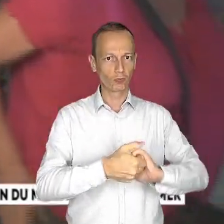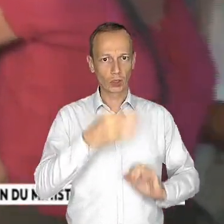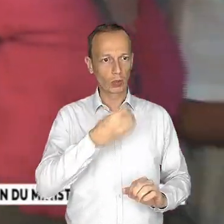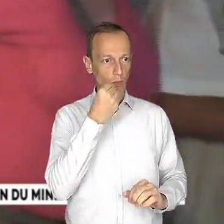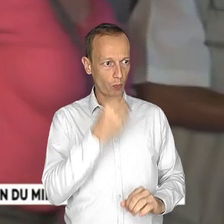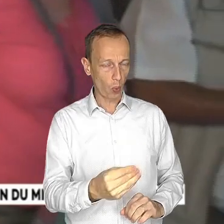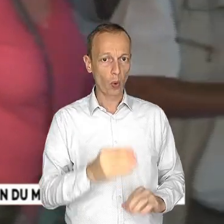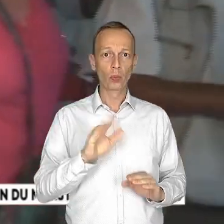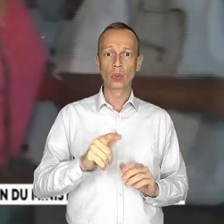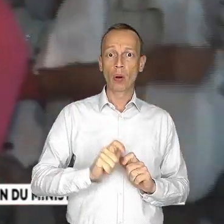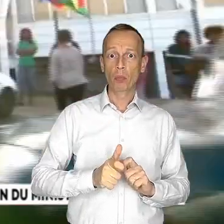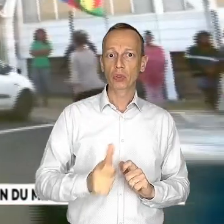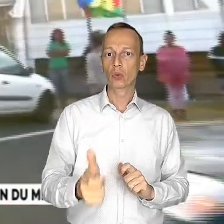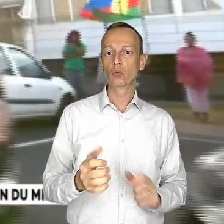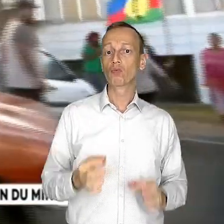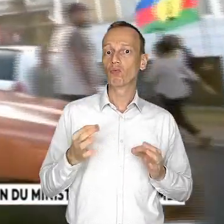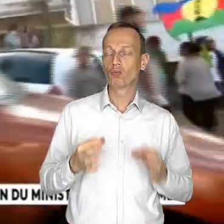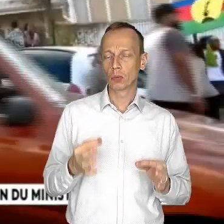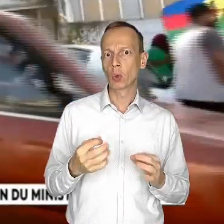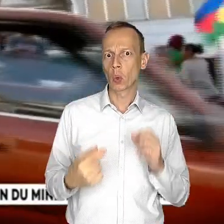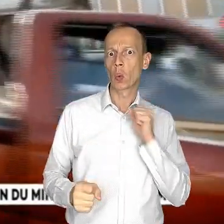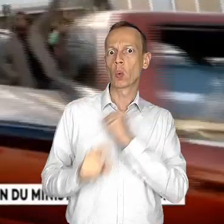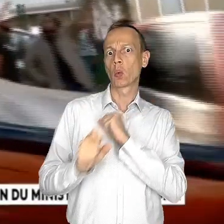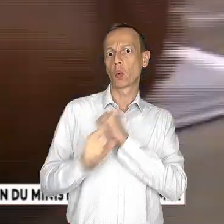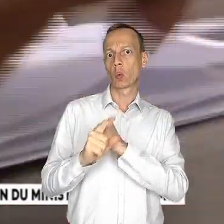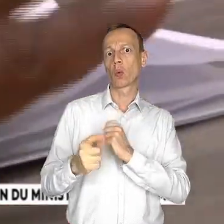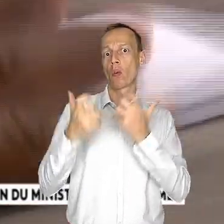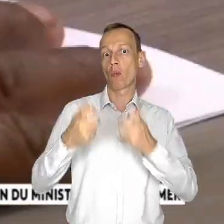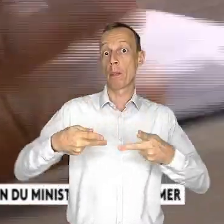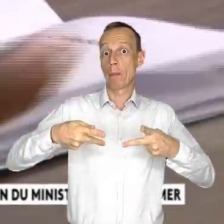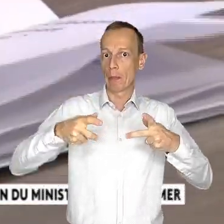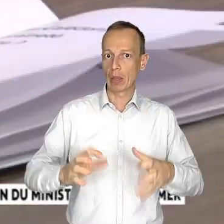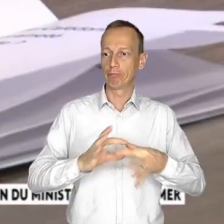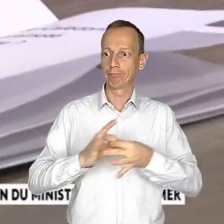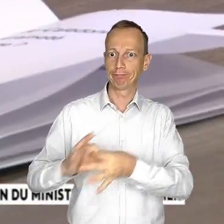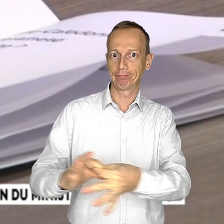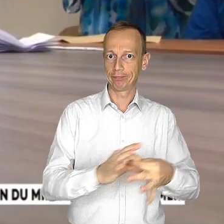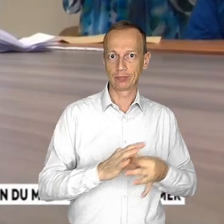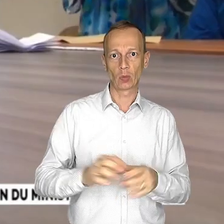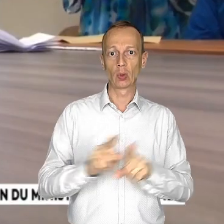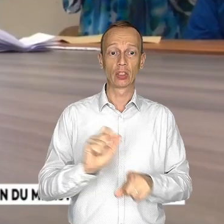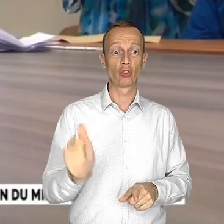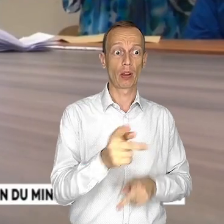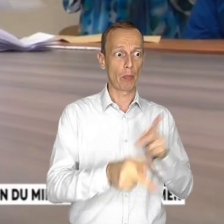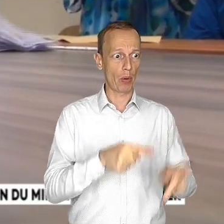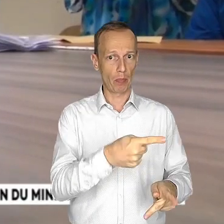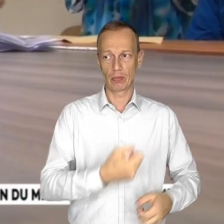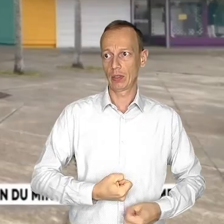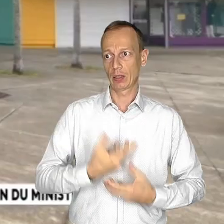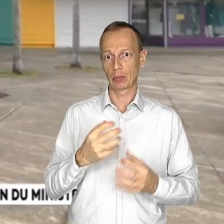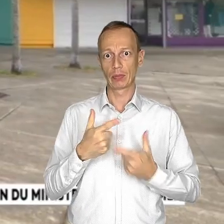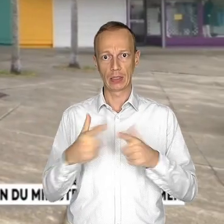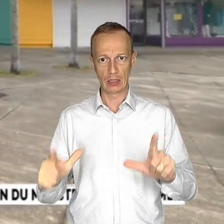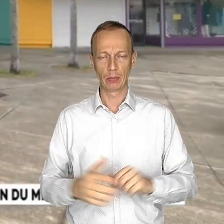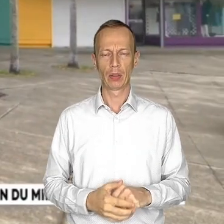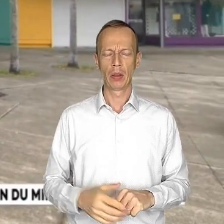effectivement, ce processus-là n'est pas un processus banal parce qu'il vient garantir une paix civile et une expression démocratique. Et donc c'est cela que nous